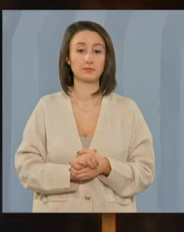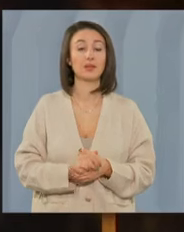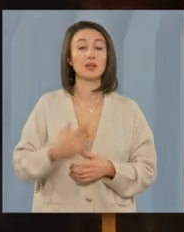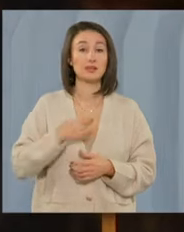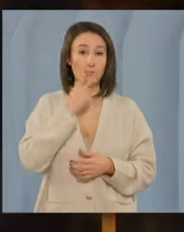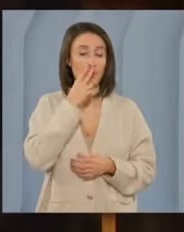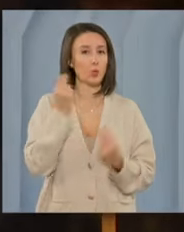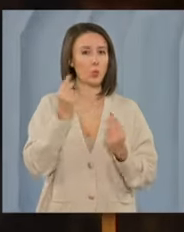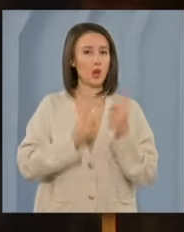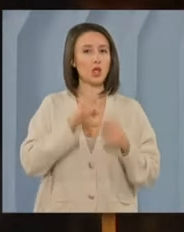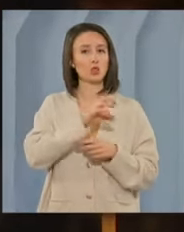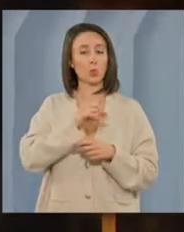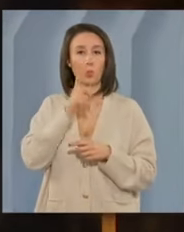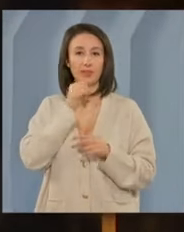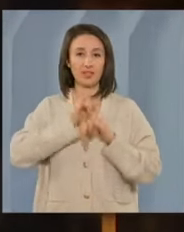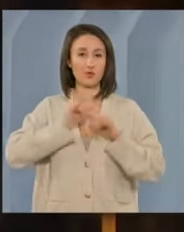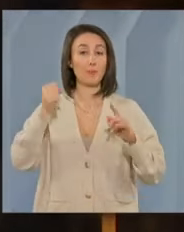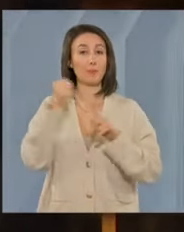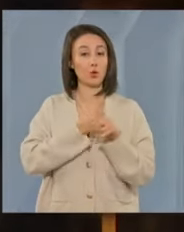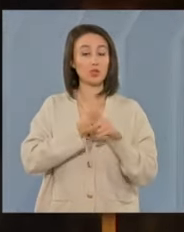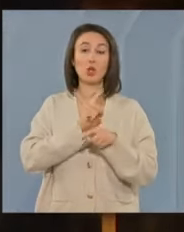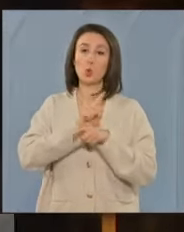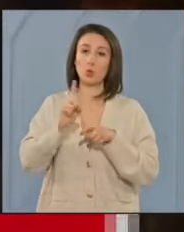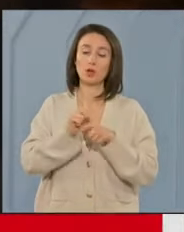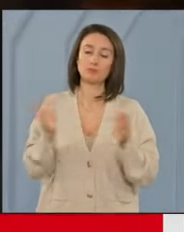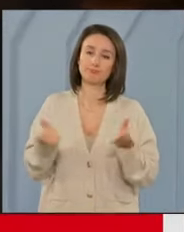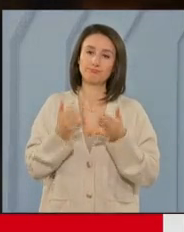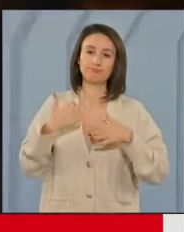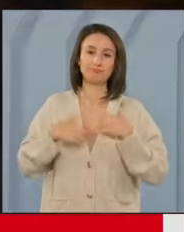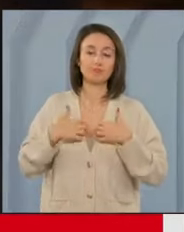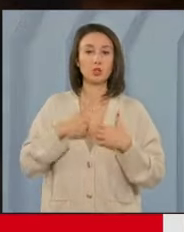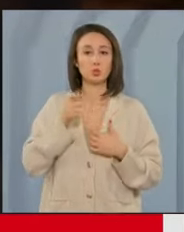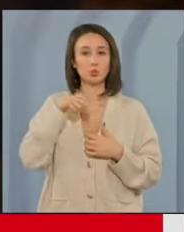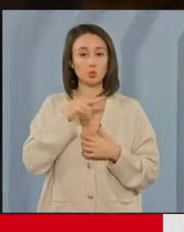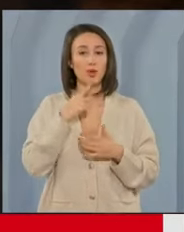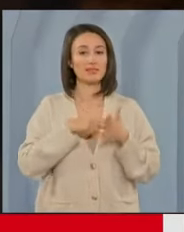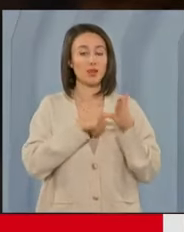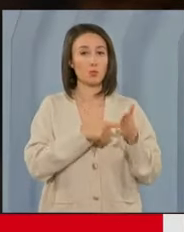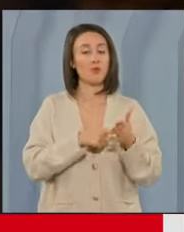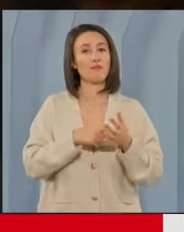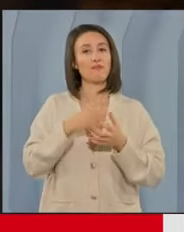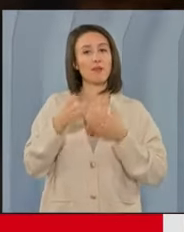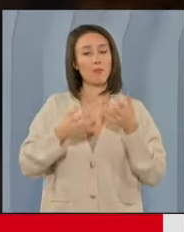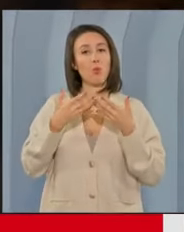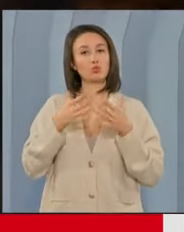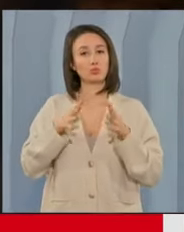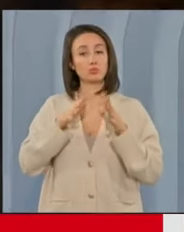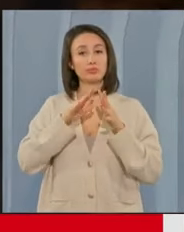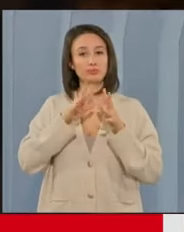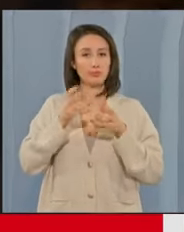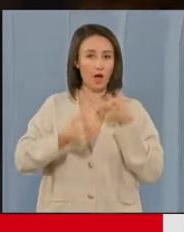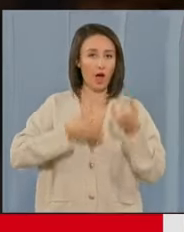Și se pare că în anumite zone unde se desfășoară proteste, lucrurile s-au precipitat. În Giurgiu, spre exemplu, fermierii au început să ardă baloți de